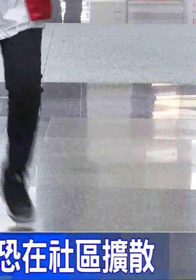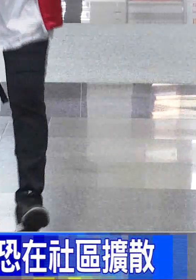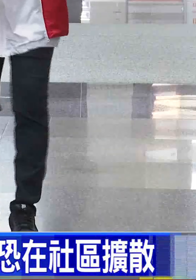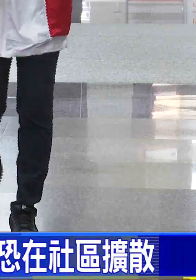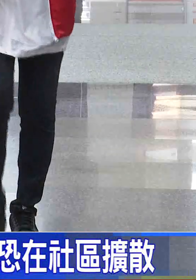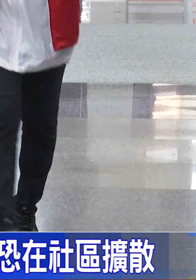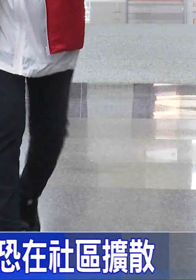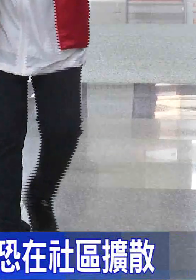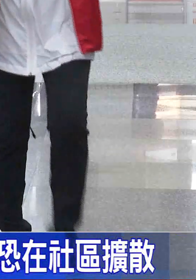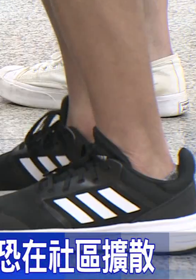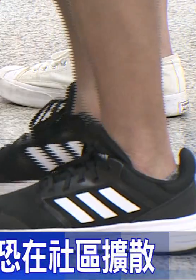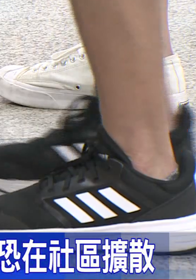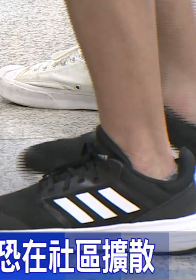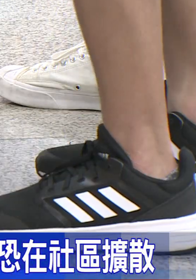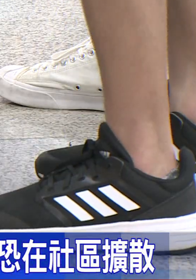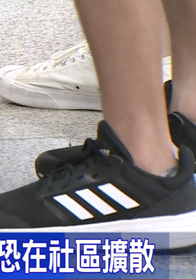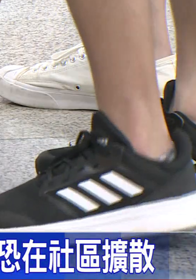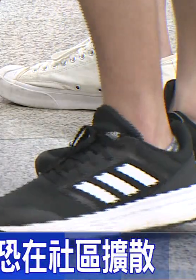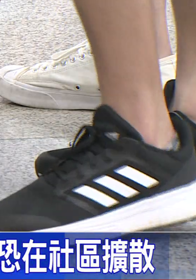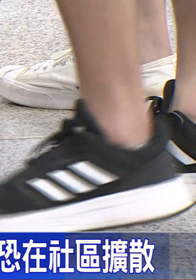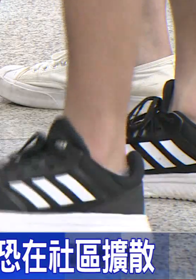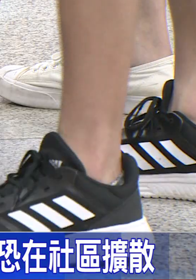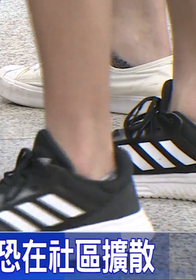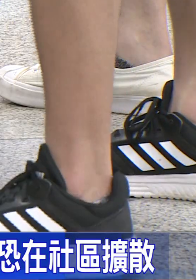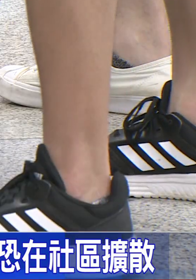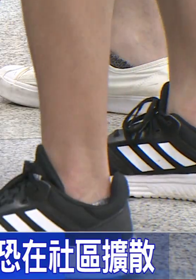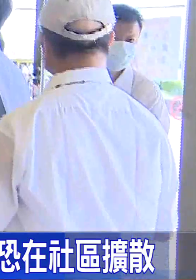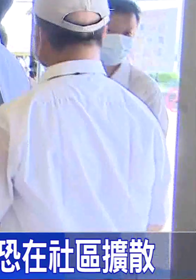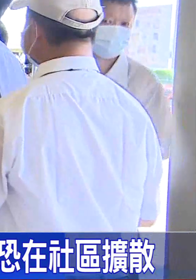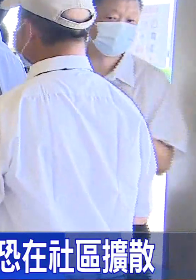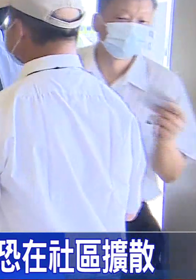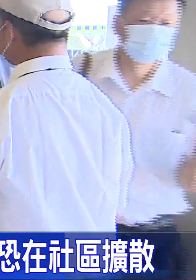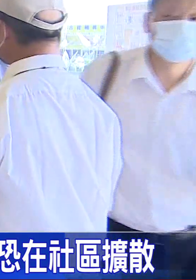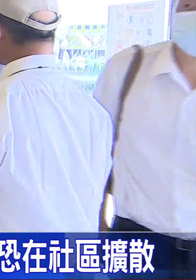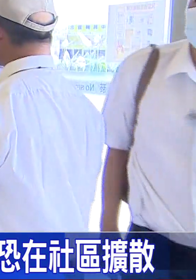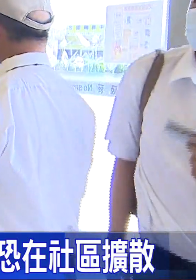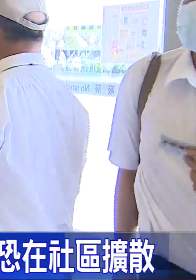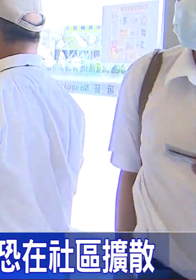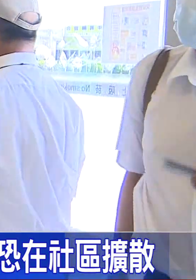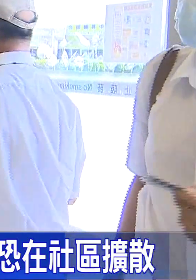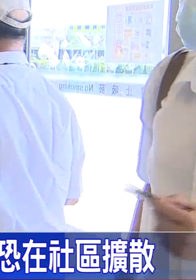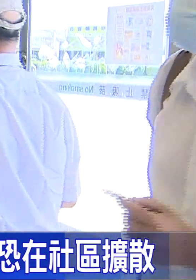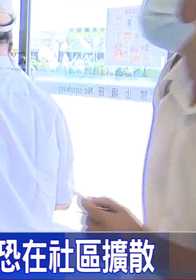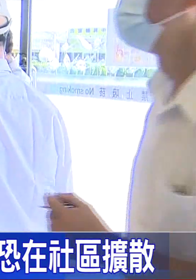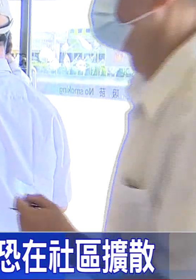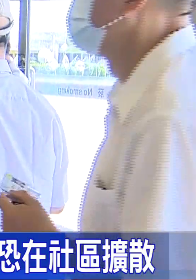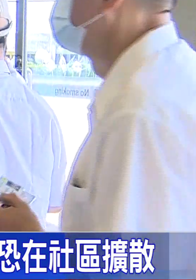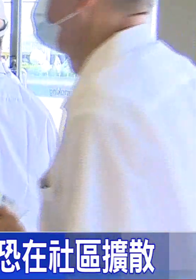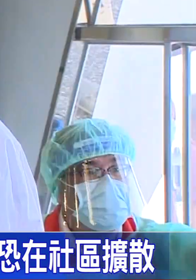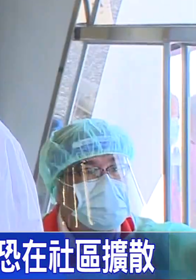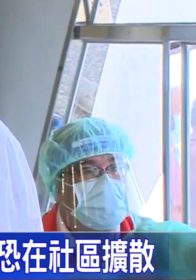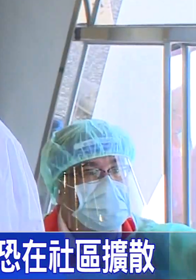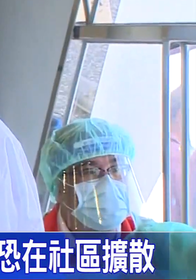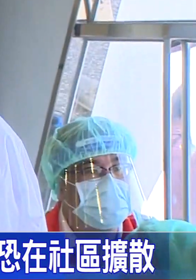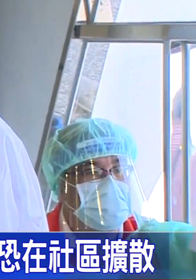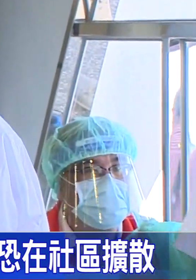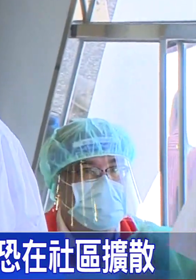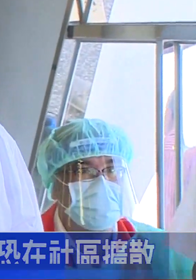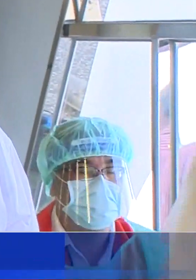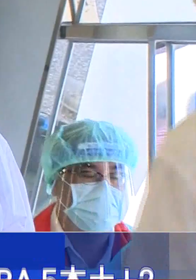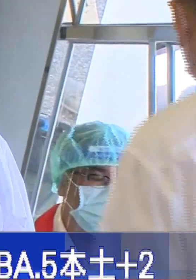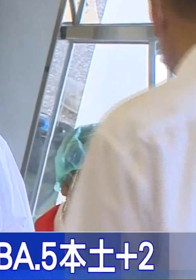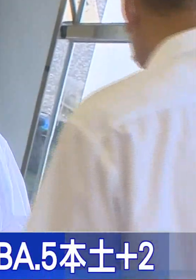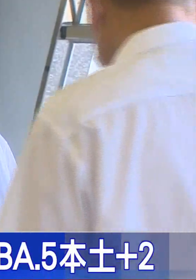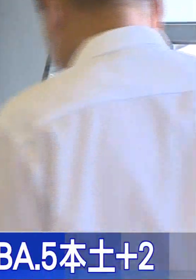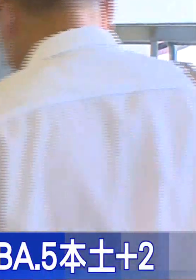25号新增1.6万例本土个案，创5月1号以来新低，中重症跟死亡数也持续减少，但国际间 BA.4 跟